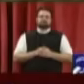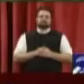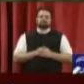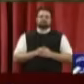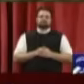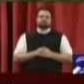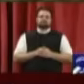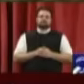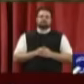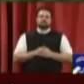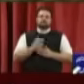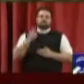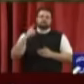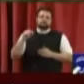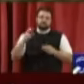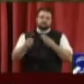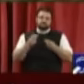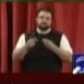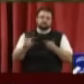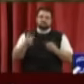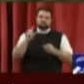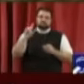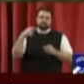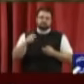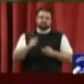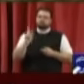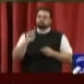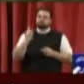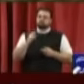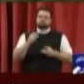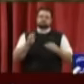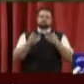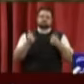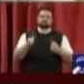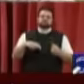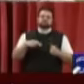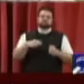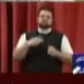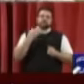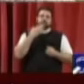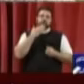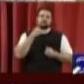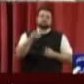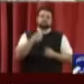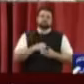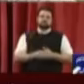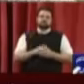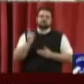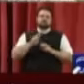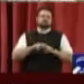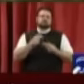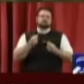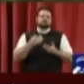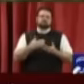ceea ce mergiți tu. Ca virgulă calitate. Așa-i? Cunina, dar nu mai rămân bani pentru răspunsurile. Lasă-i dracă, vin.